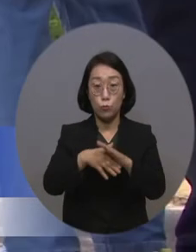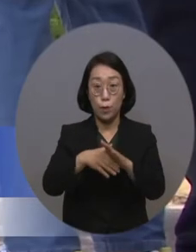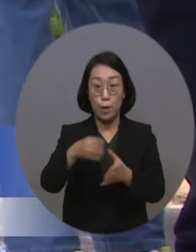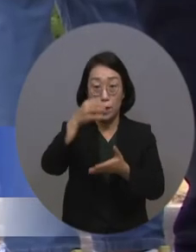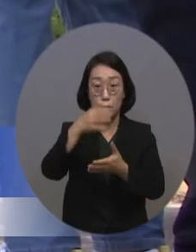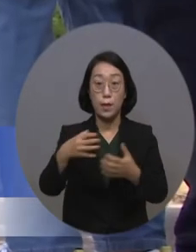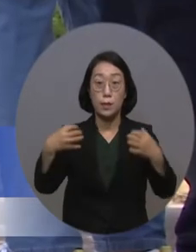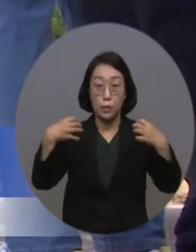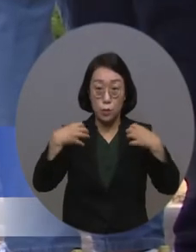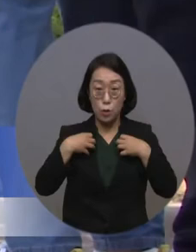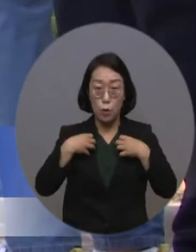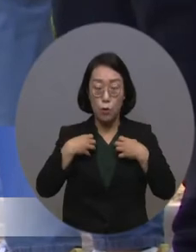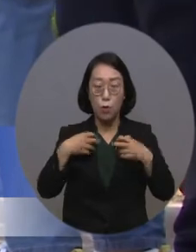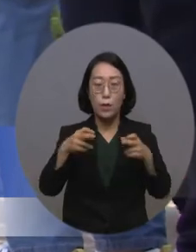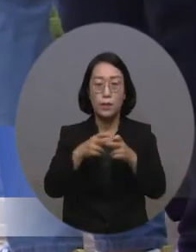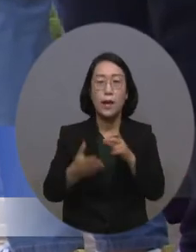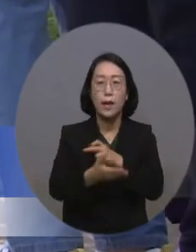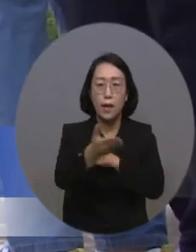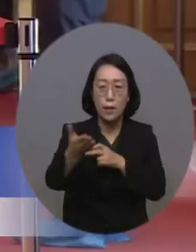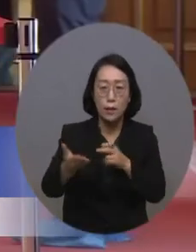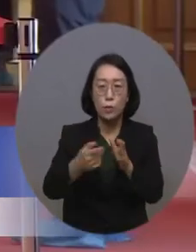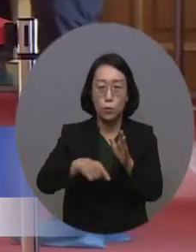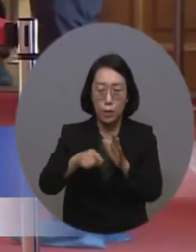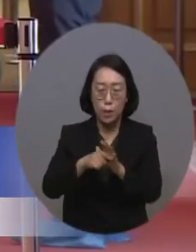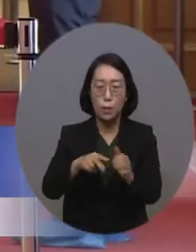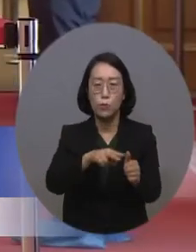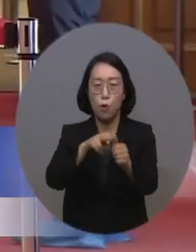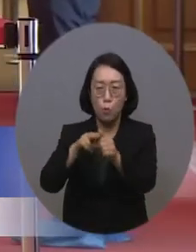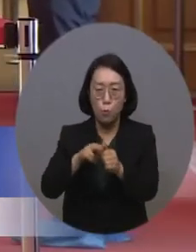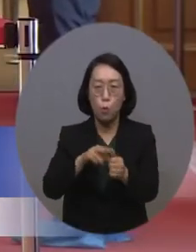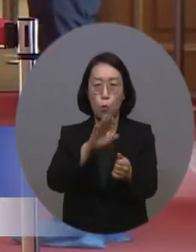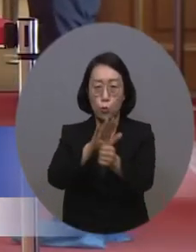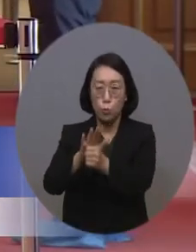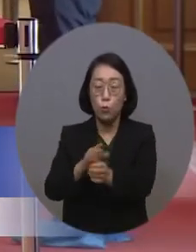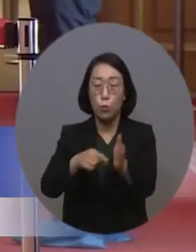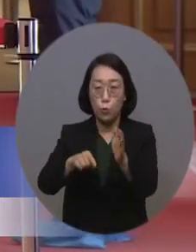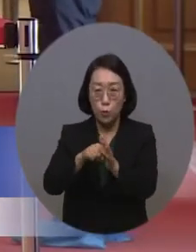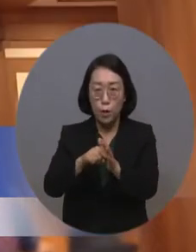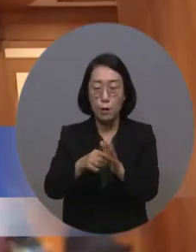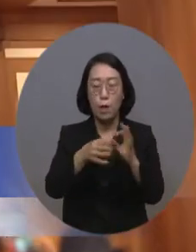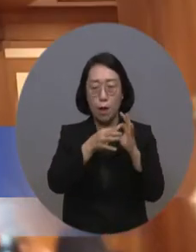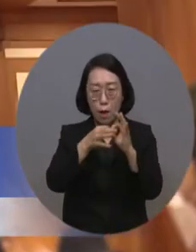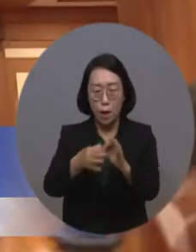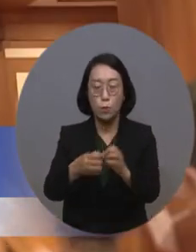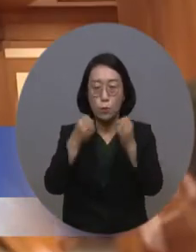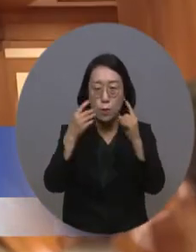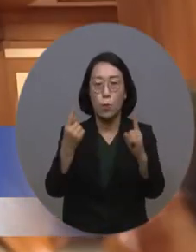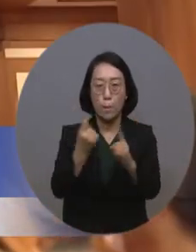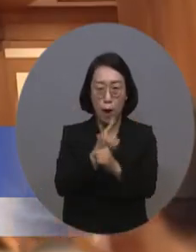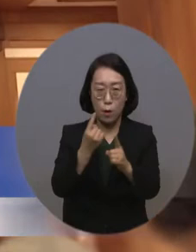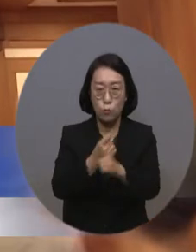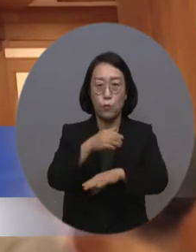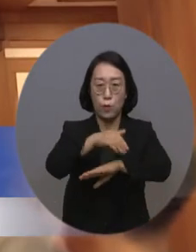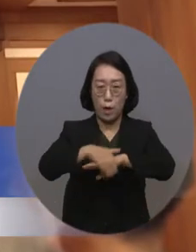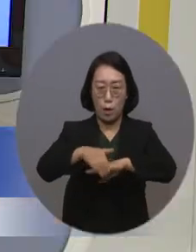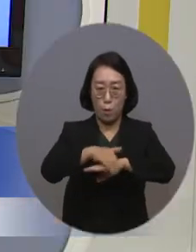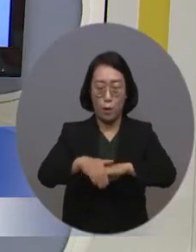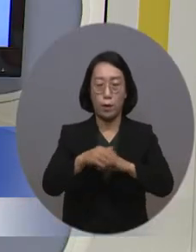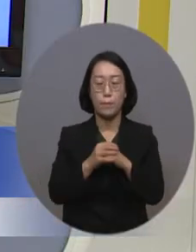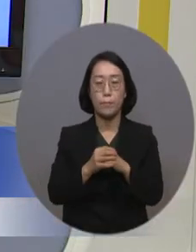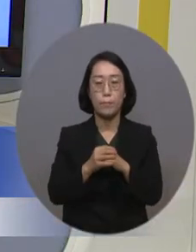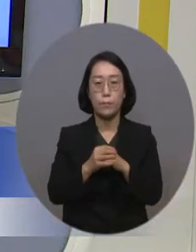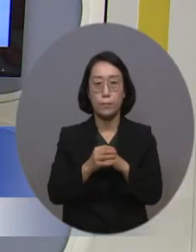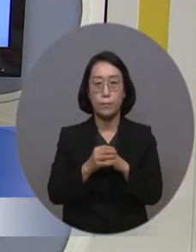취약계층의 공공 서비스 사각지대를 해소하는이 선제적 문화재 정책을 지속적으로 발굴할 예정이라고 말했습니다